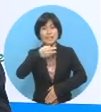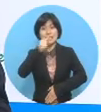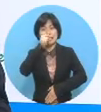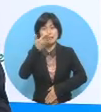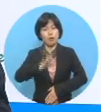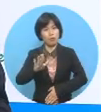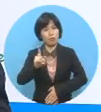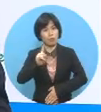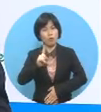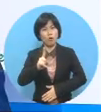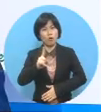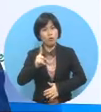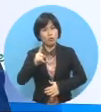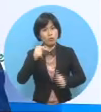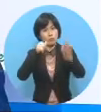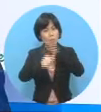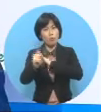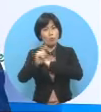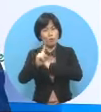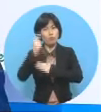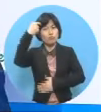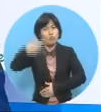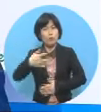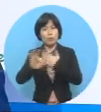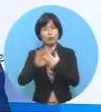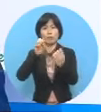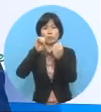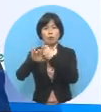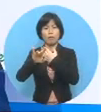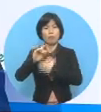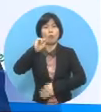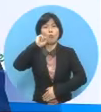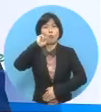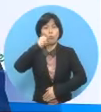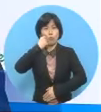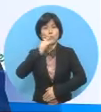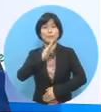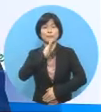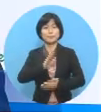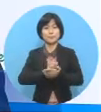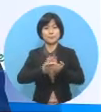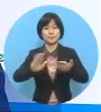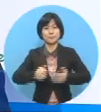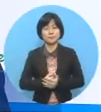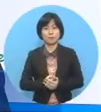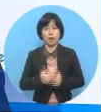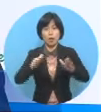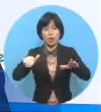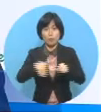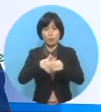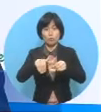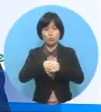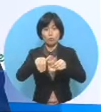고장이로 불렸지만 사실 이를 대표할 수 있는 것을 꼽으라면 쉽게 답을 찾을 수 없는 것이